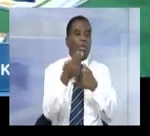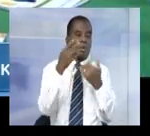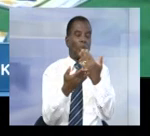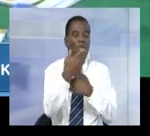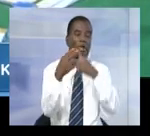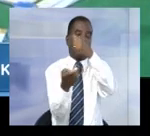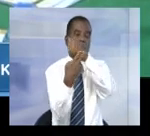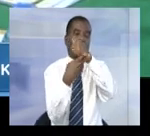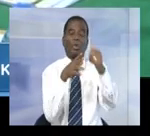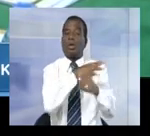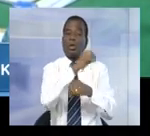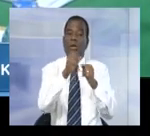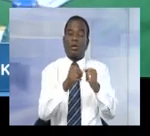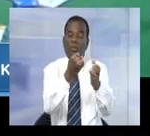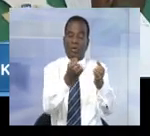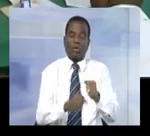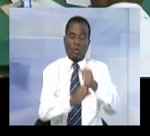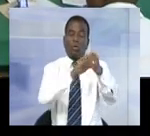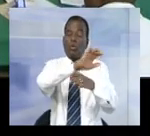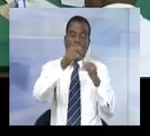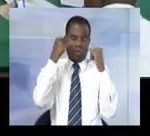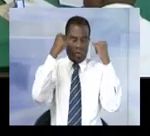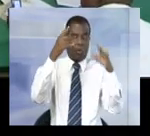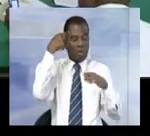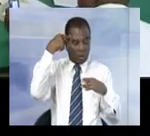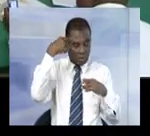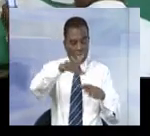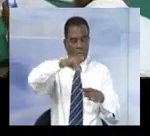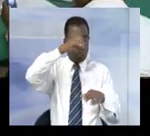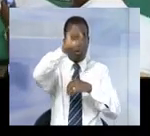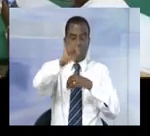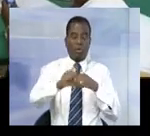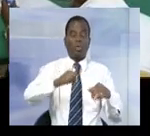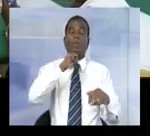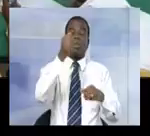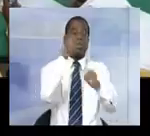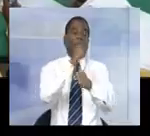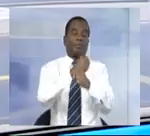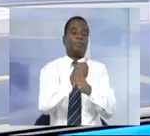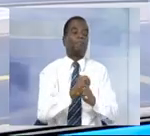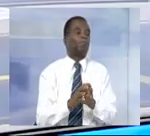entend soutenir toutes les initiatives du gouvernement ivoirien visant à trouver une solution au chômage.